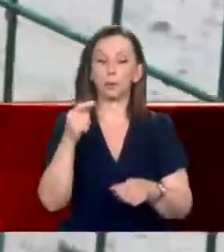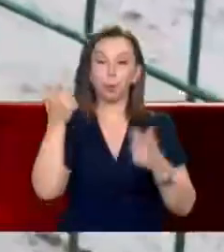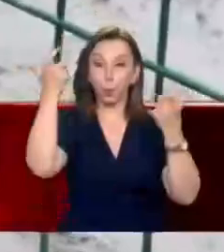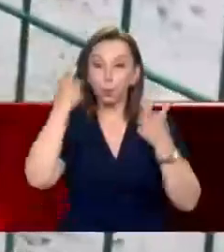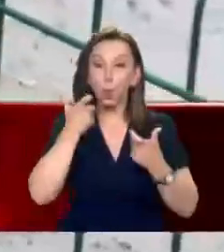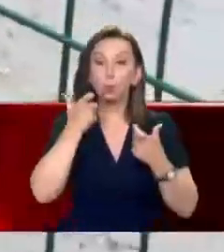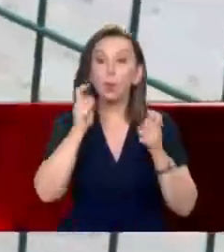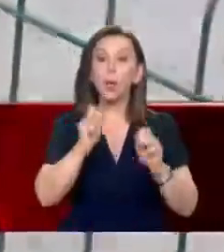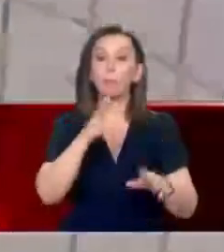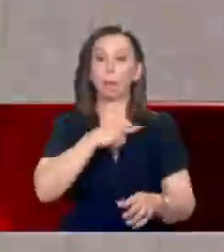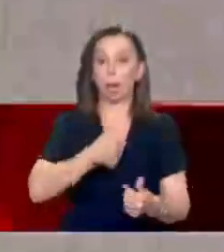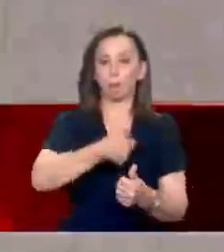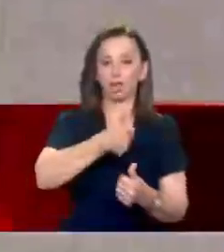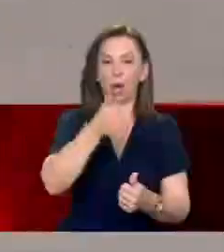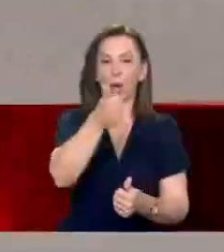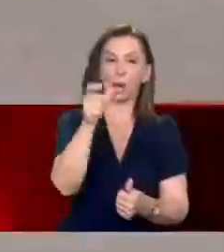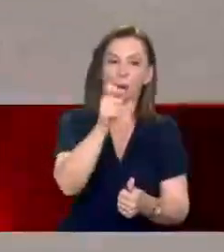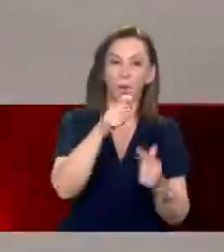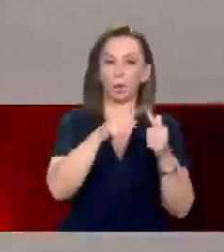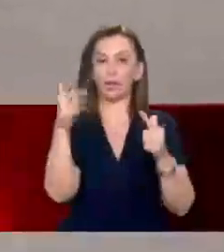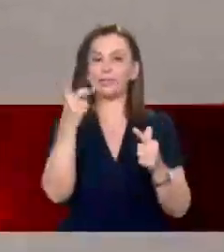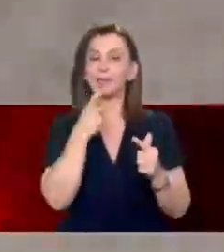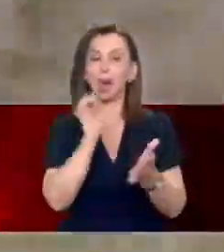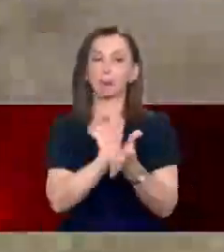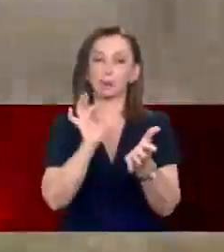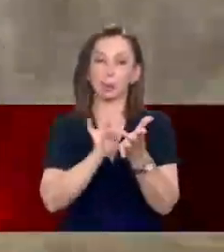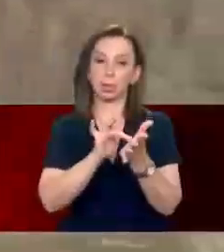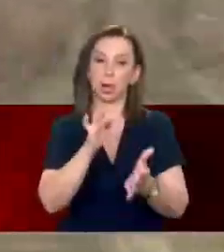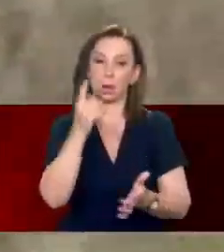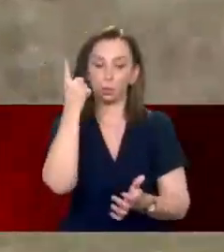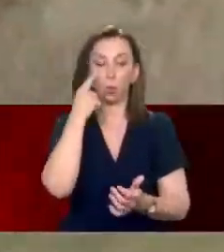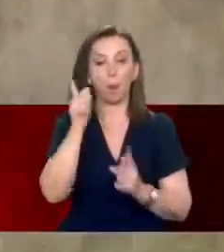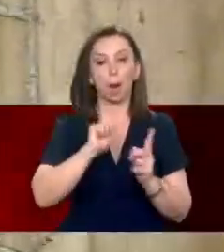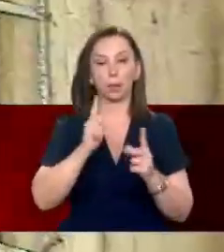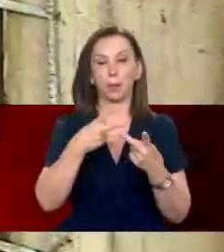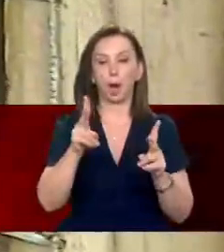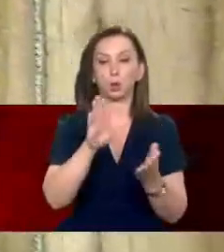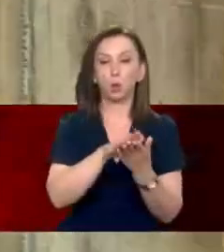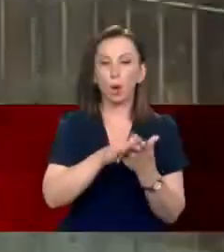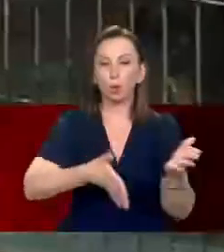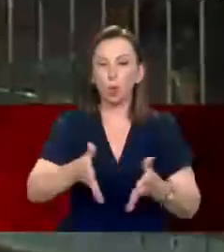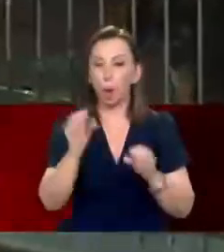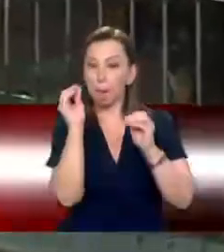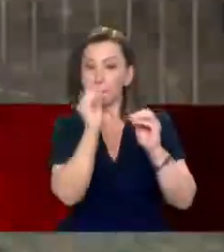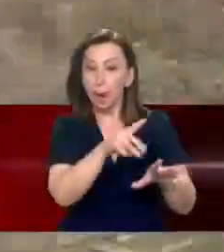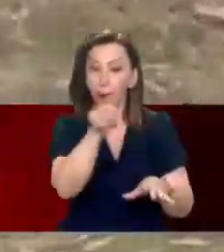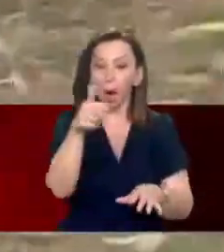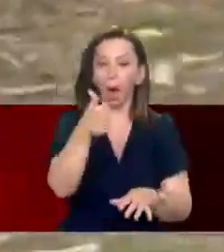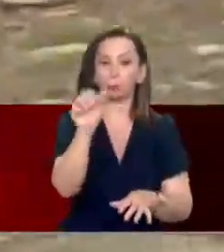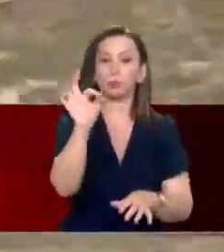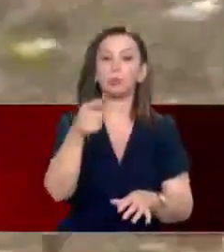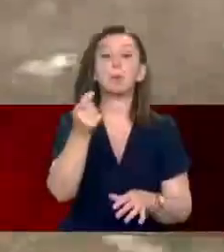Yükümlülüklerini yerine getirmeyen belediye başkanlarına 6 aydan 2 yıla kadar hapis cezası istemiyle dava açılacak. Köpeğini sokağa terk edenlere